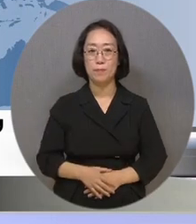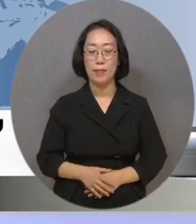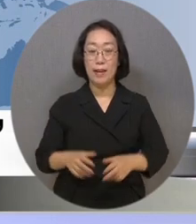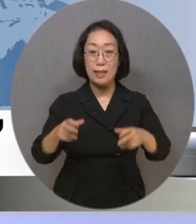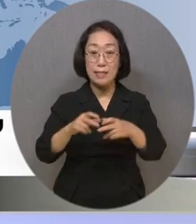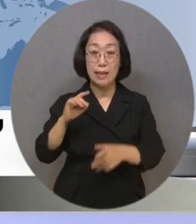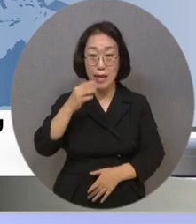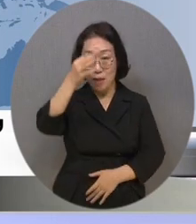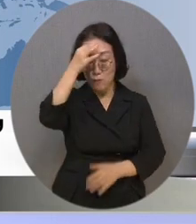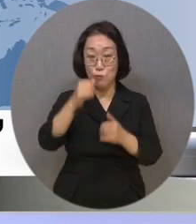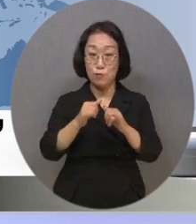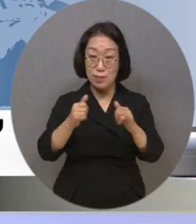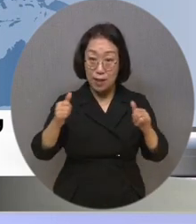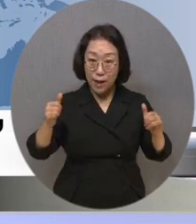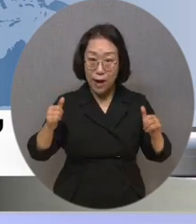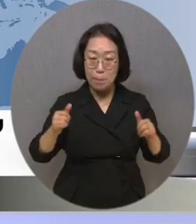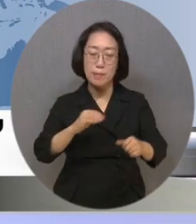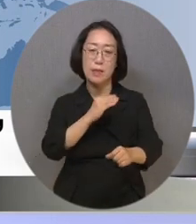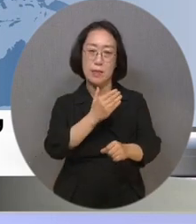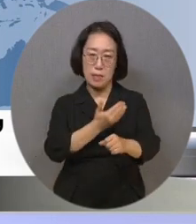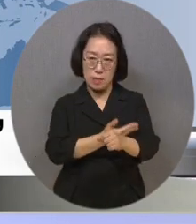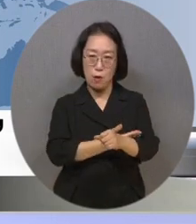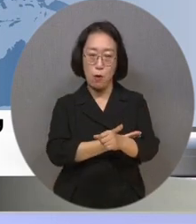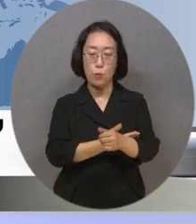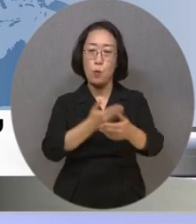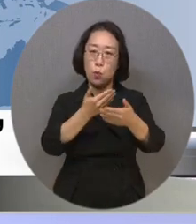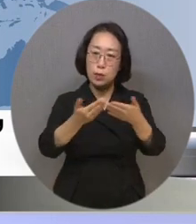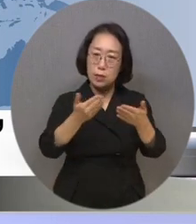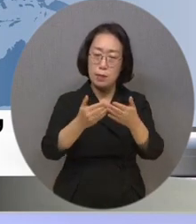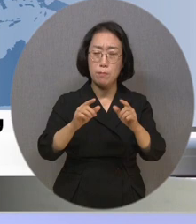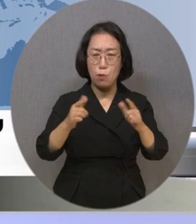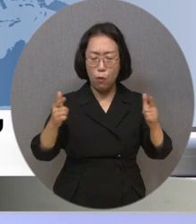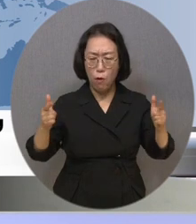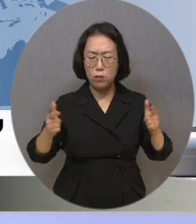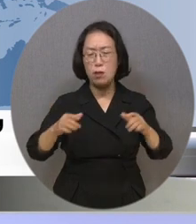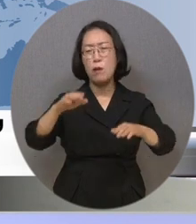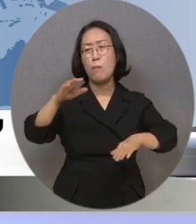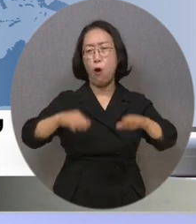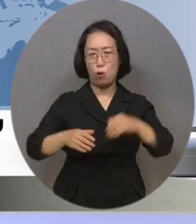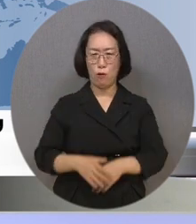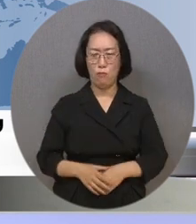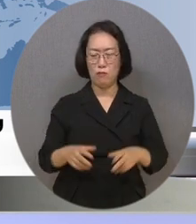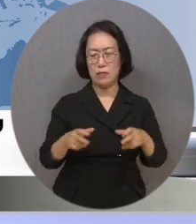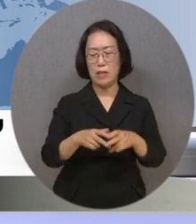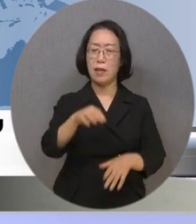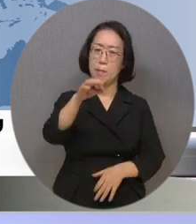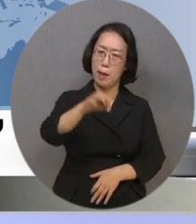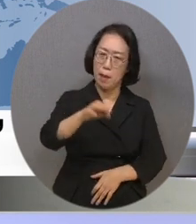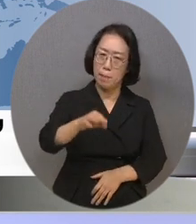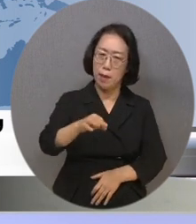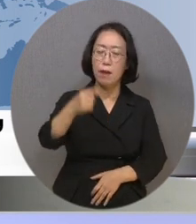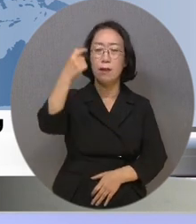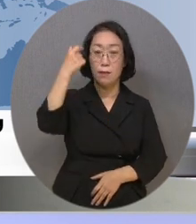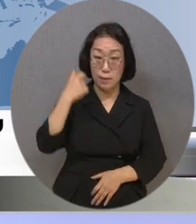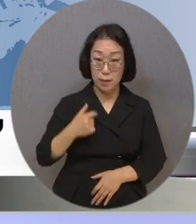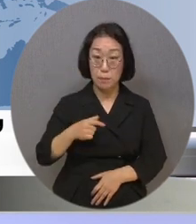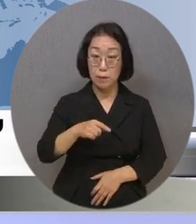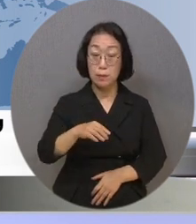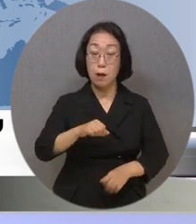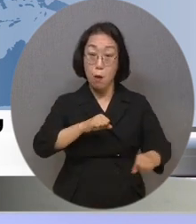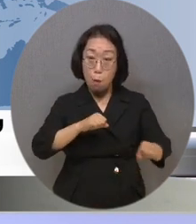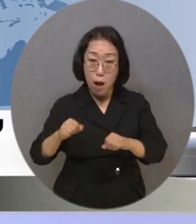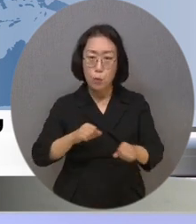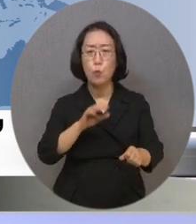장애 예술인의 뛰어난 역량과 작품은 그간 여러 편견과 장벽에 의해 가려졌습니다. 이들의 창작 활동에